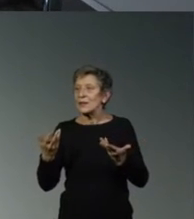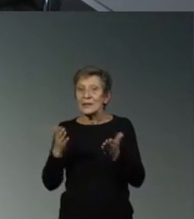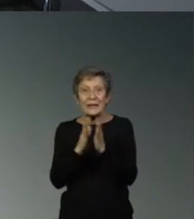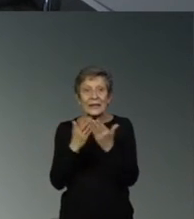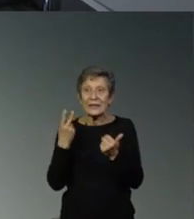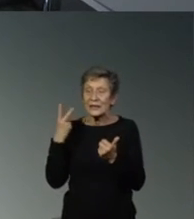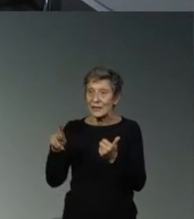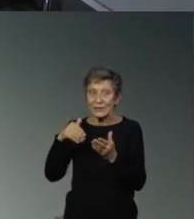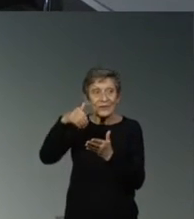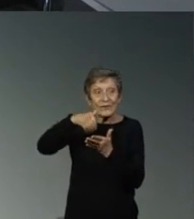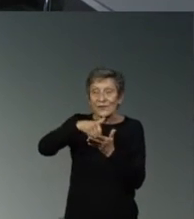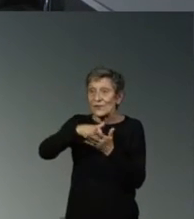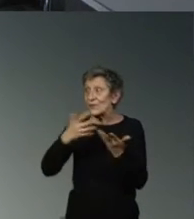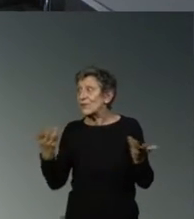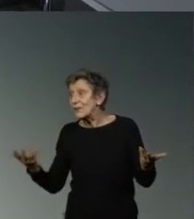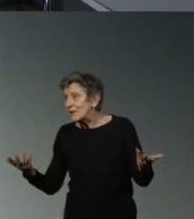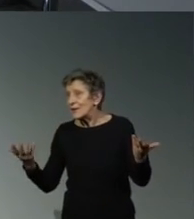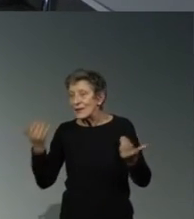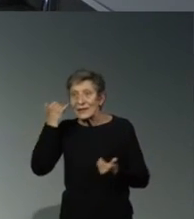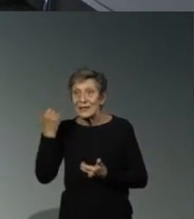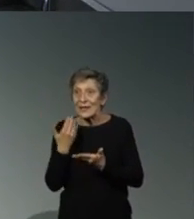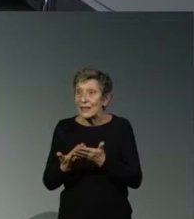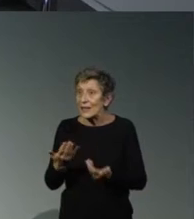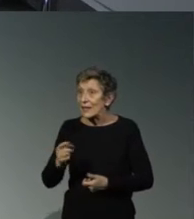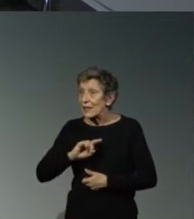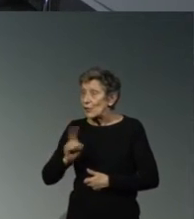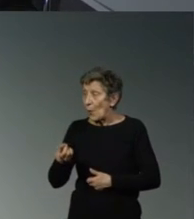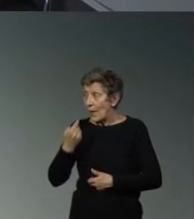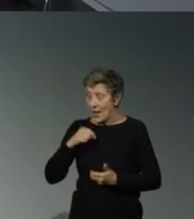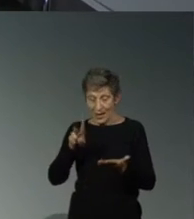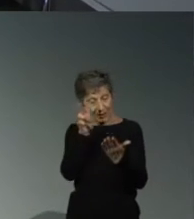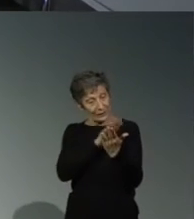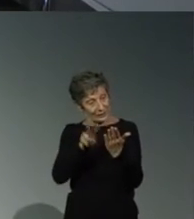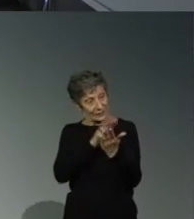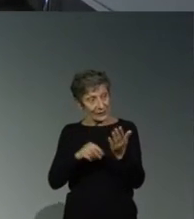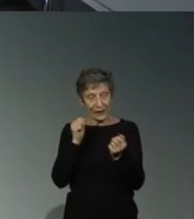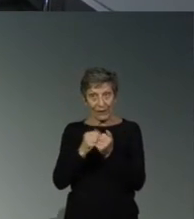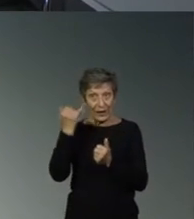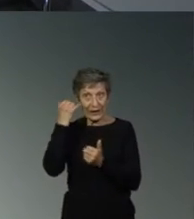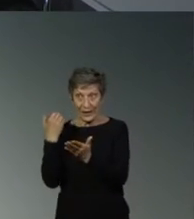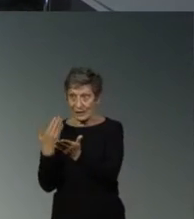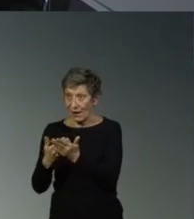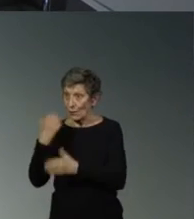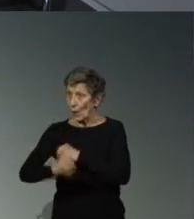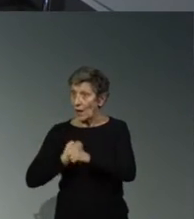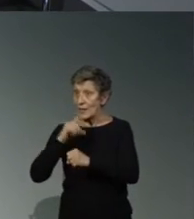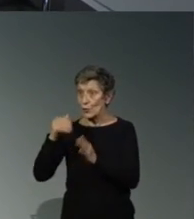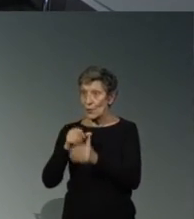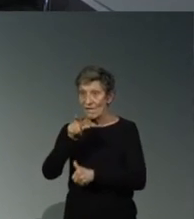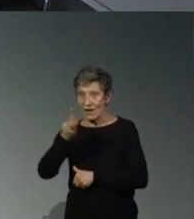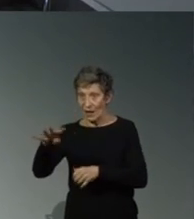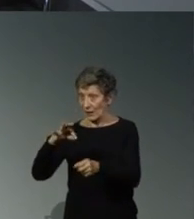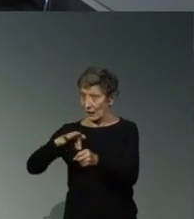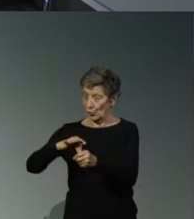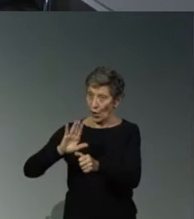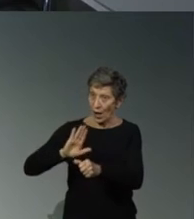quand même le décorum avec lequel nous, les citoyennes et les citoyens, on lit vos fictions, parce que l'année 2024 où vos fictions paraissent, c'est l'année électorale, c'est l'année où